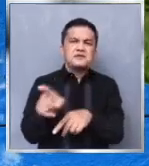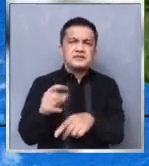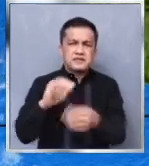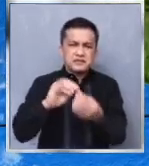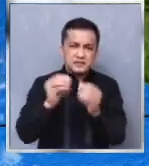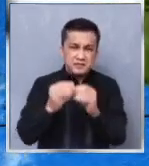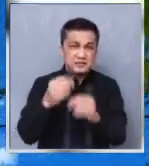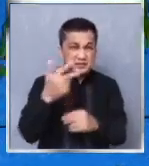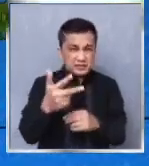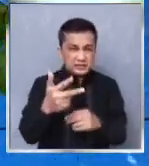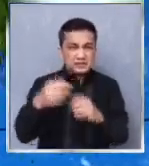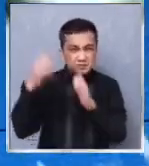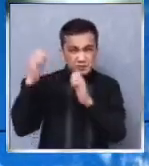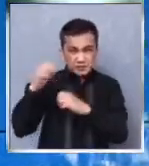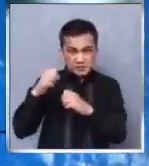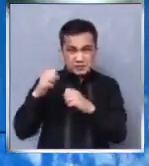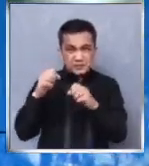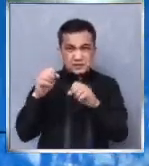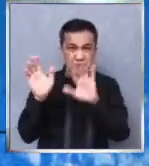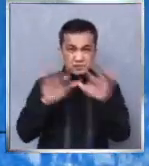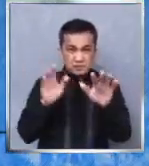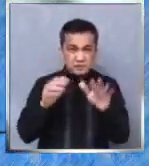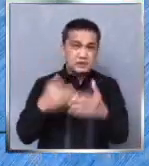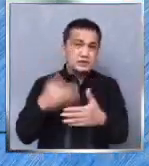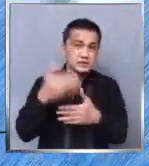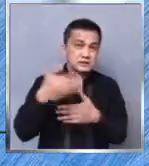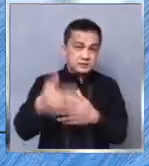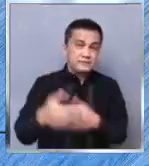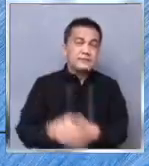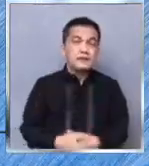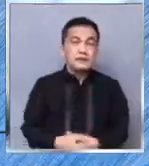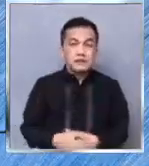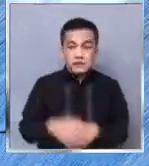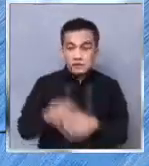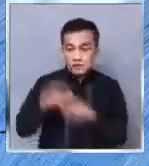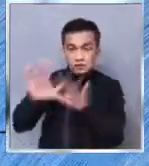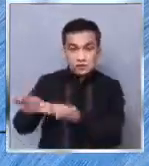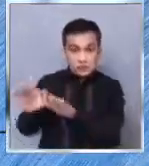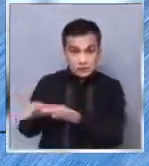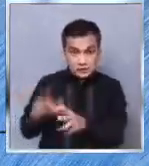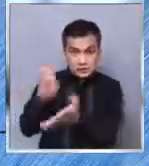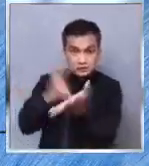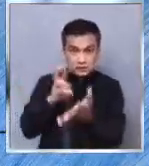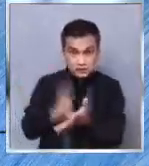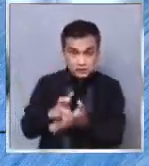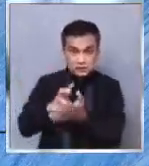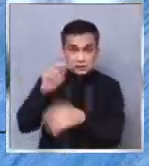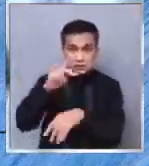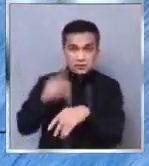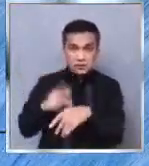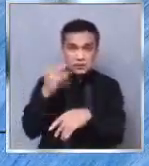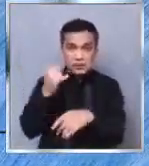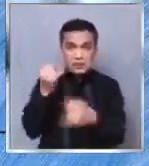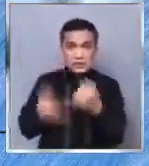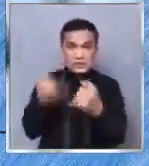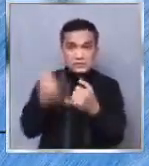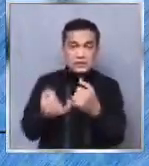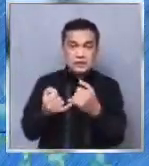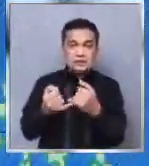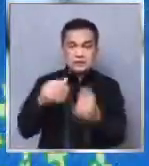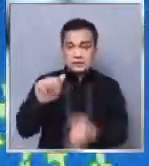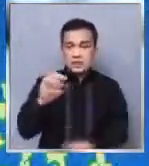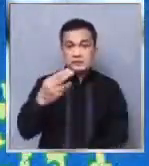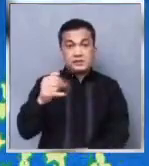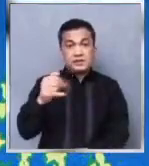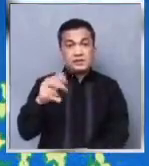susunod na oras. Ulanin din ang iba pang bahagi ng bansa dahil sa tail end ng frontal system at hanging anihan. Sa datos ng